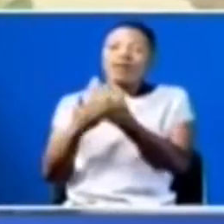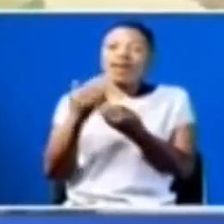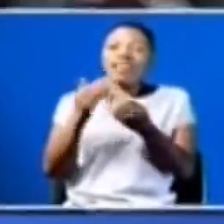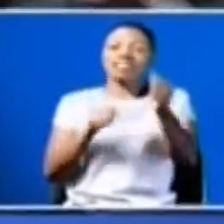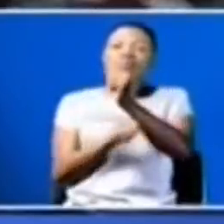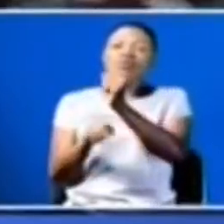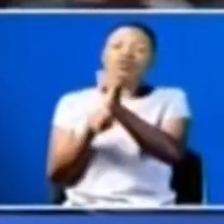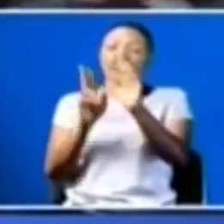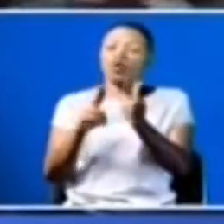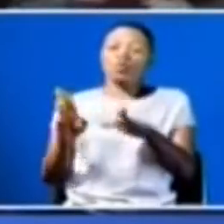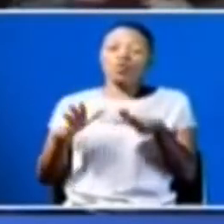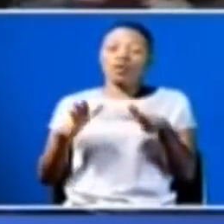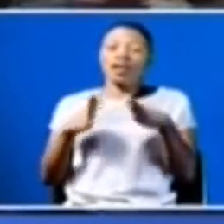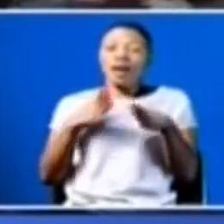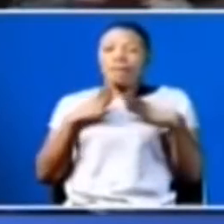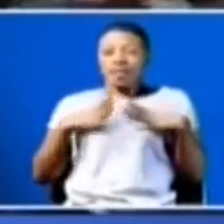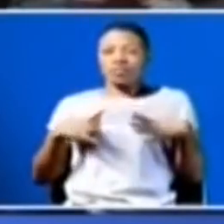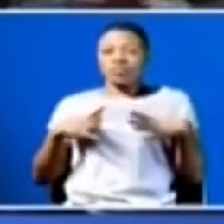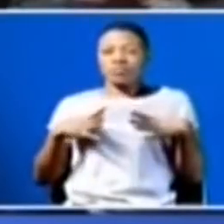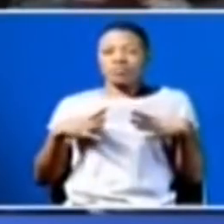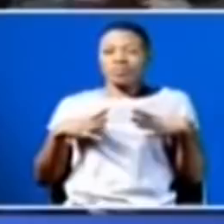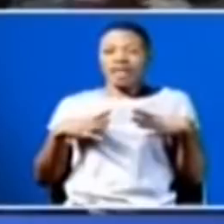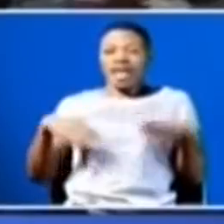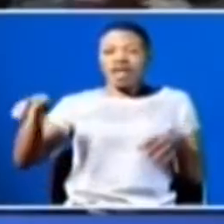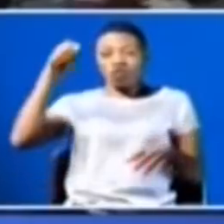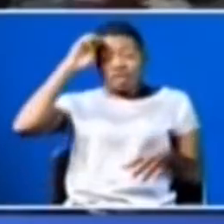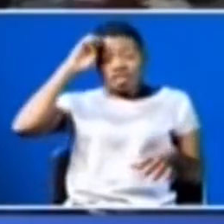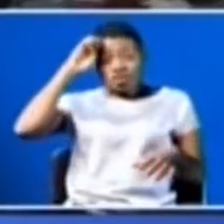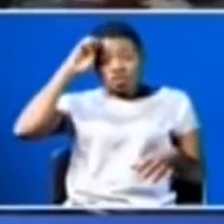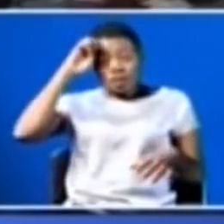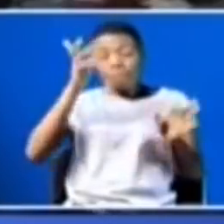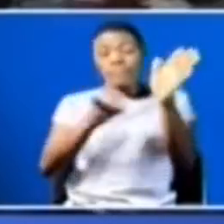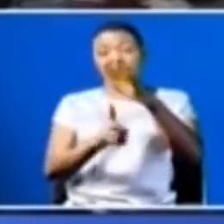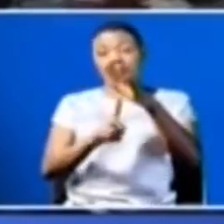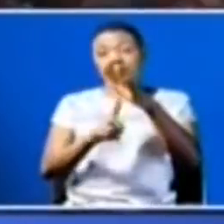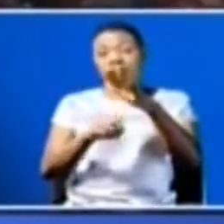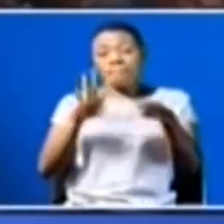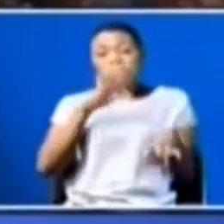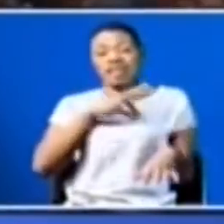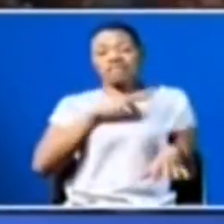void. Wizara ya elimu imesalia kunufaika pakubwa kwa bajeti ya shilingi bilioni